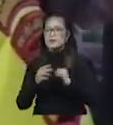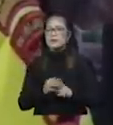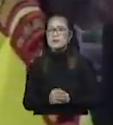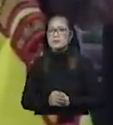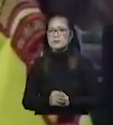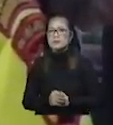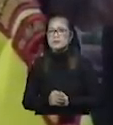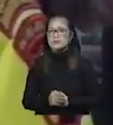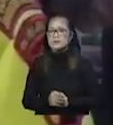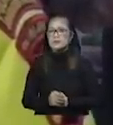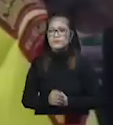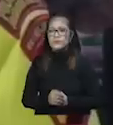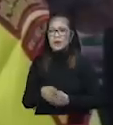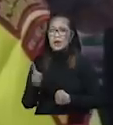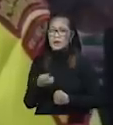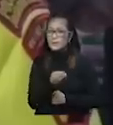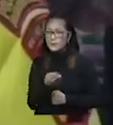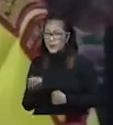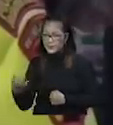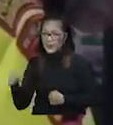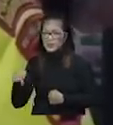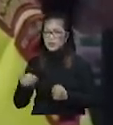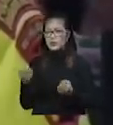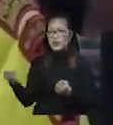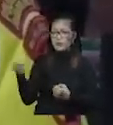beberapa keterangan yang kami dapatkan dari